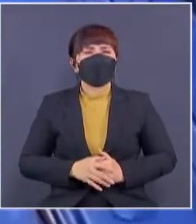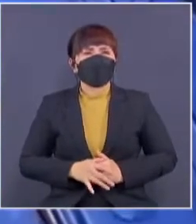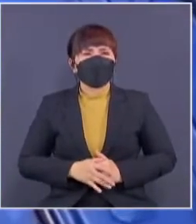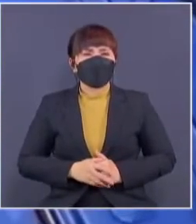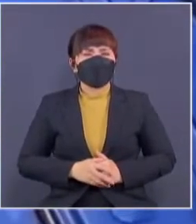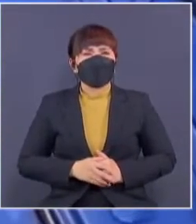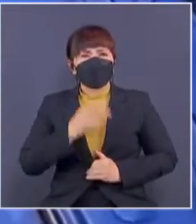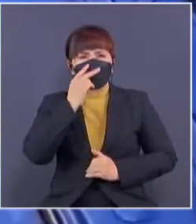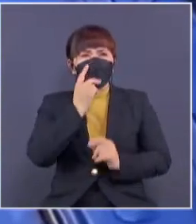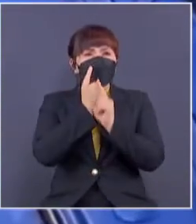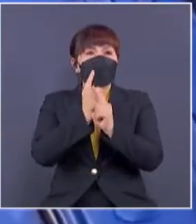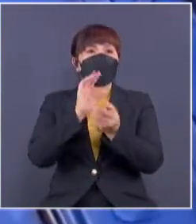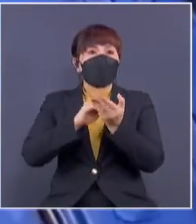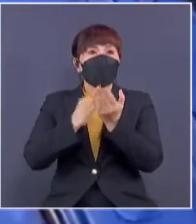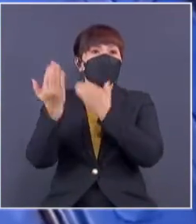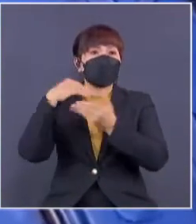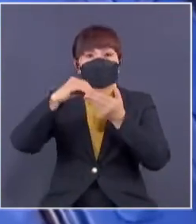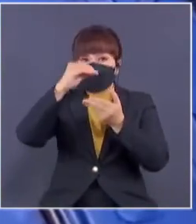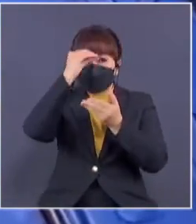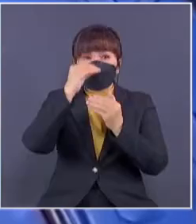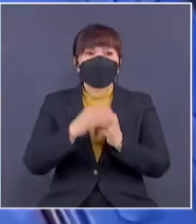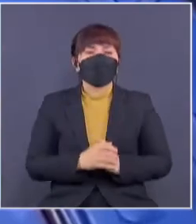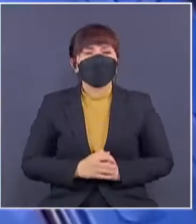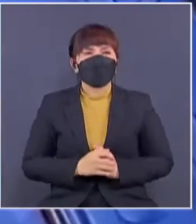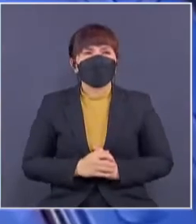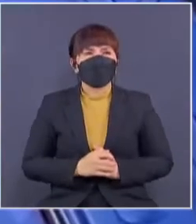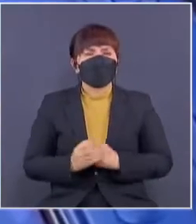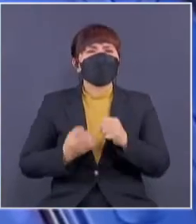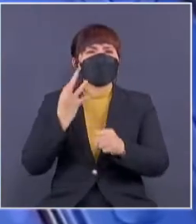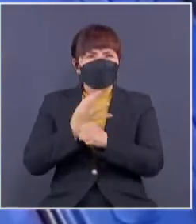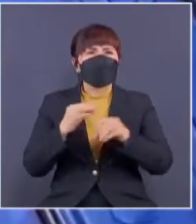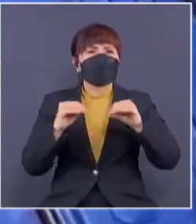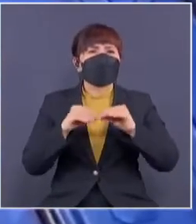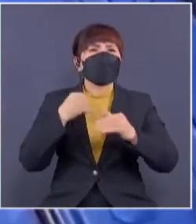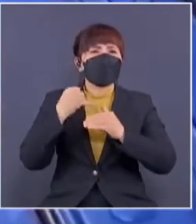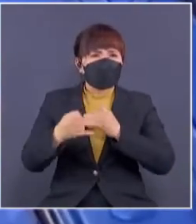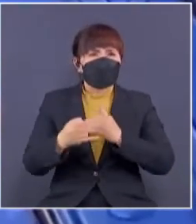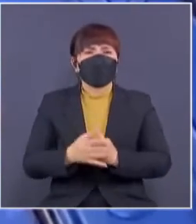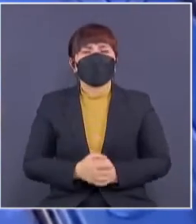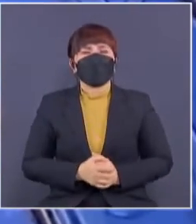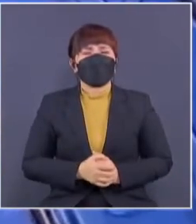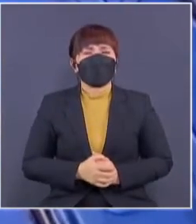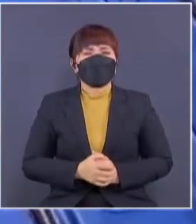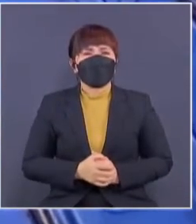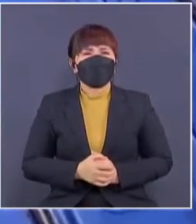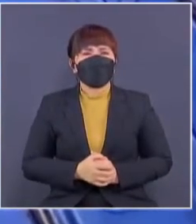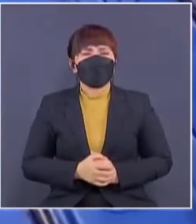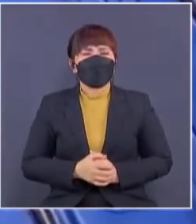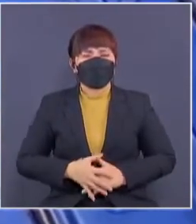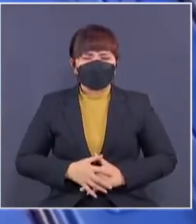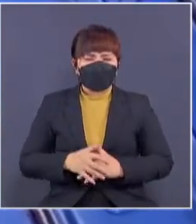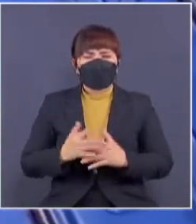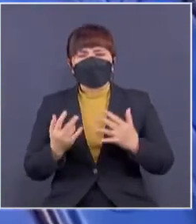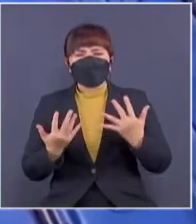แล้วถ้าไปดูประวัติการศึกษาก่อนหน้านี้เรียนอยู่ชั้นปีที่4แล้วนะแต่เรียนไม่จบเพราะว่าเกิดมีสามีซะก่